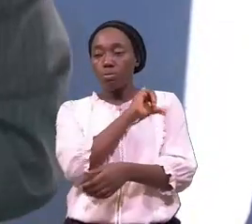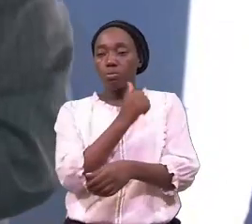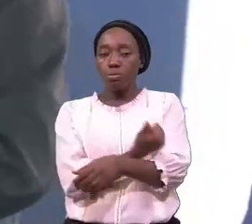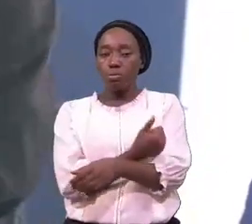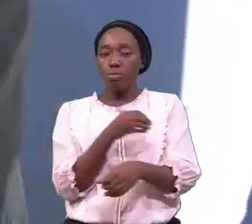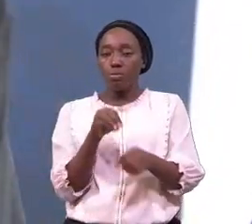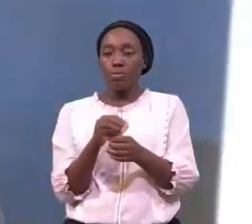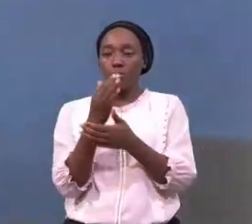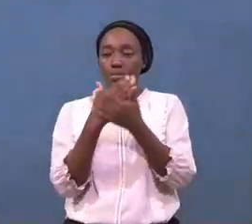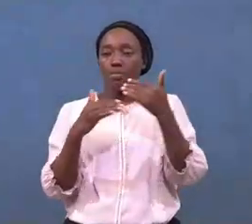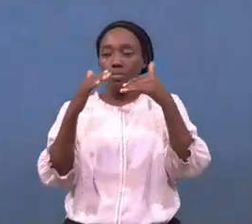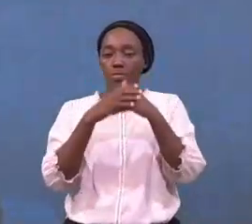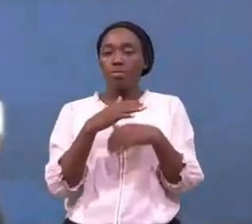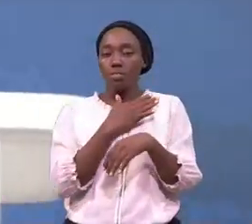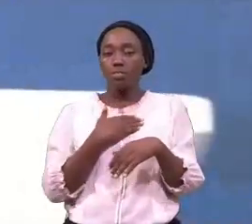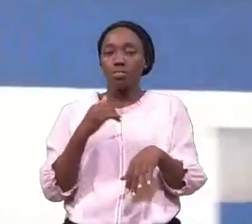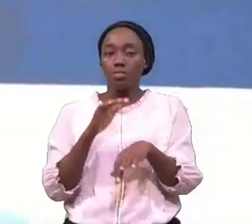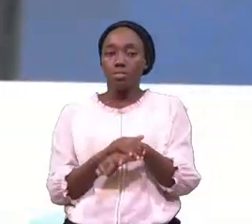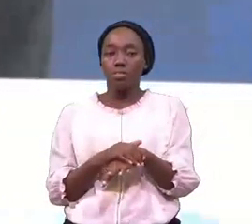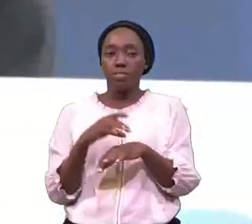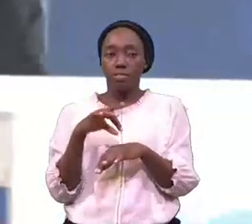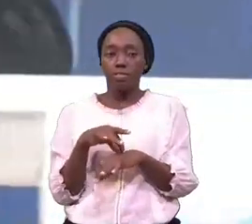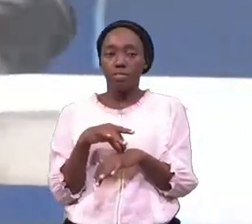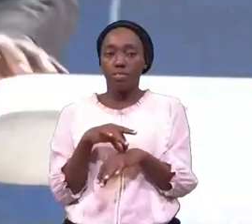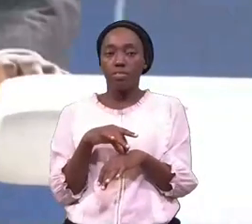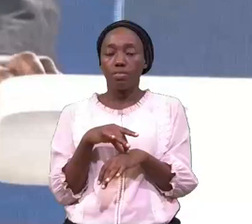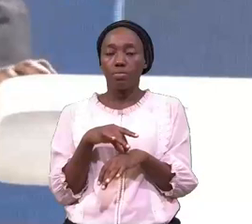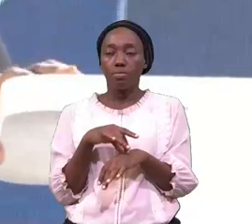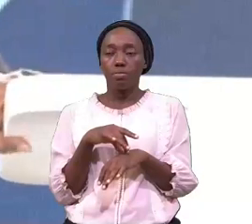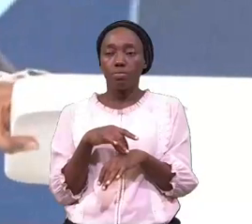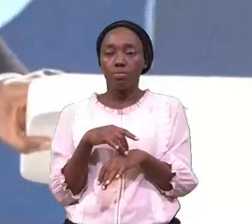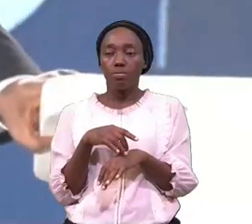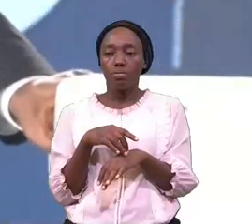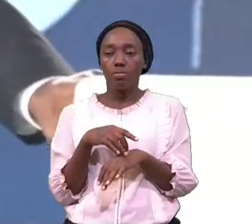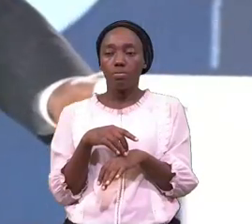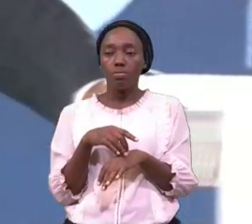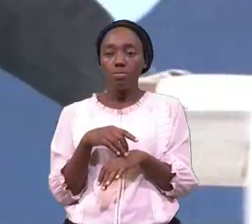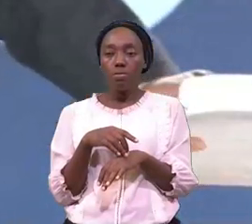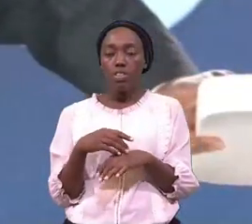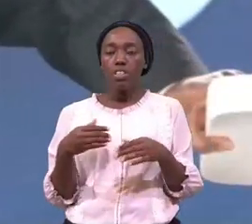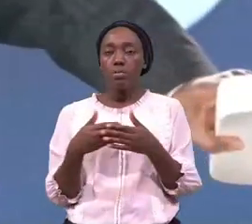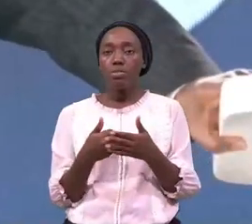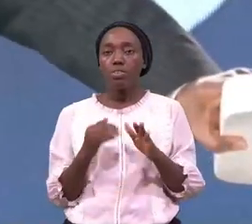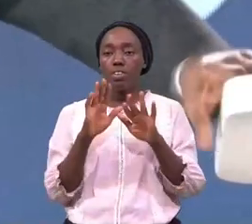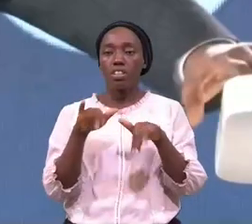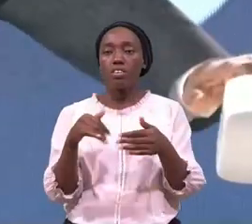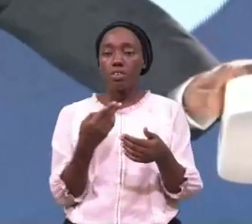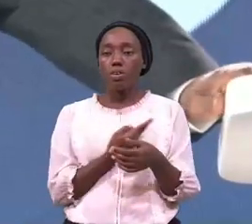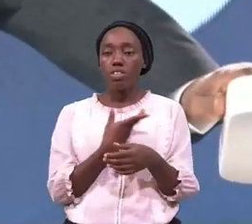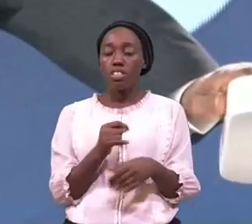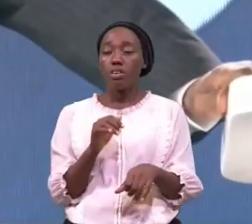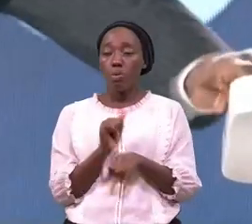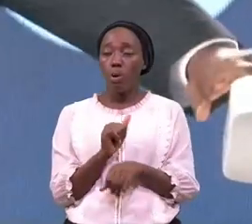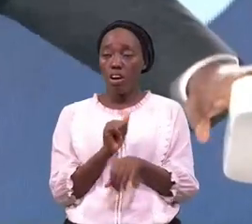et avant qu'il ne donne la grande commission, l'Église a annoncé que tout pouvoir lui appartient dans le ciel et sur la terre. Avant qu'il nous